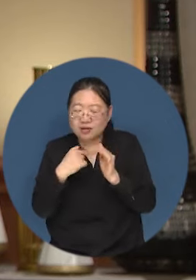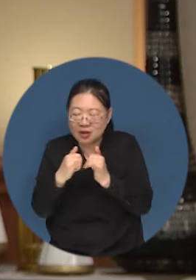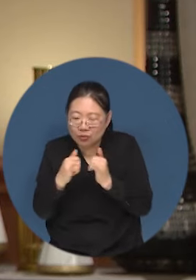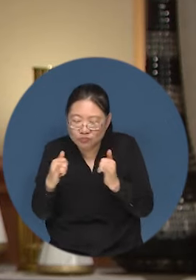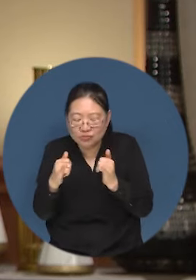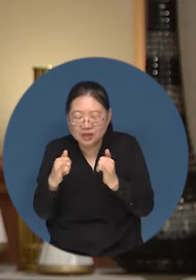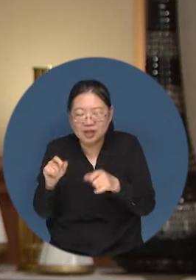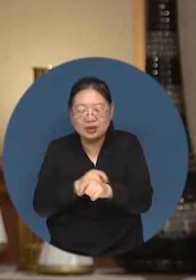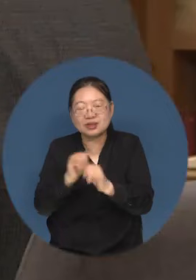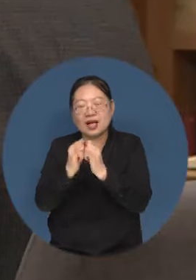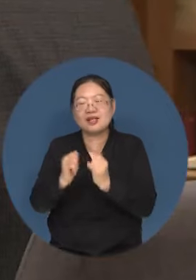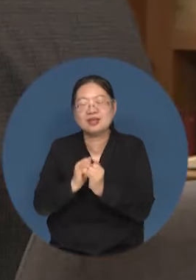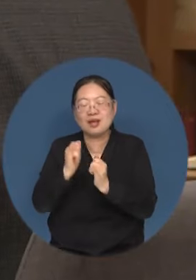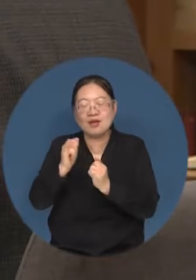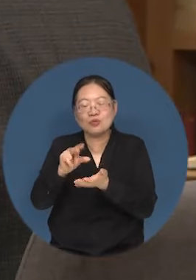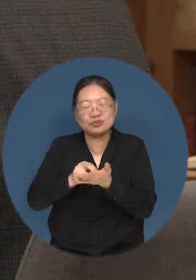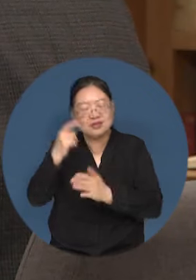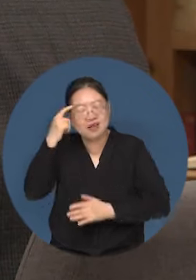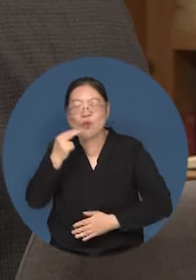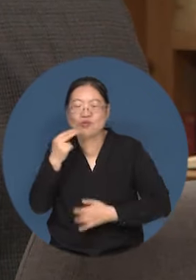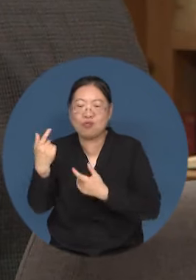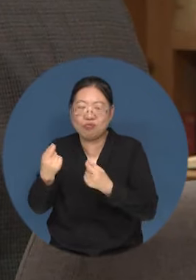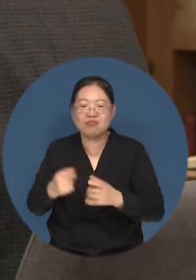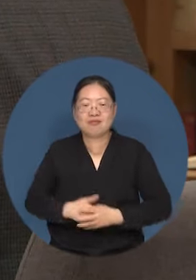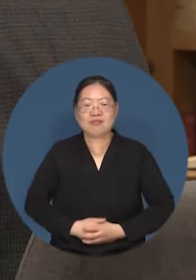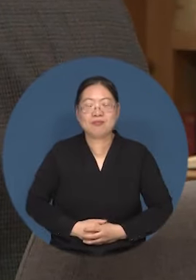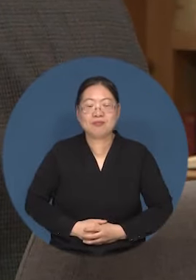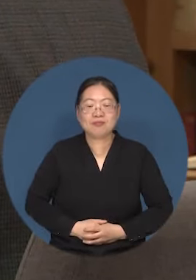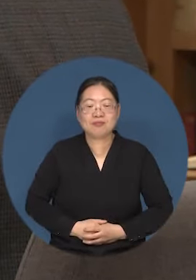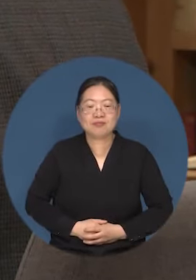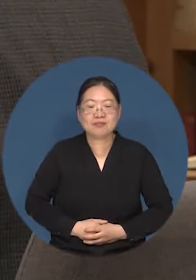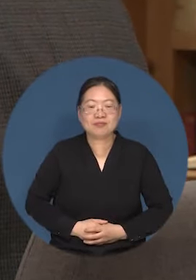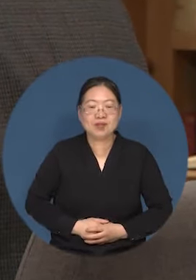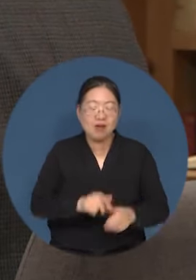없이. 네네. 예. 근데 우리 박사님께서도